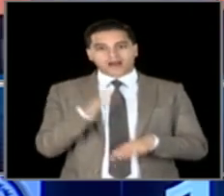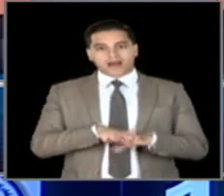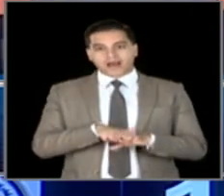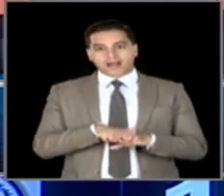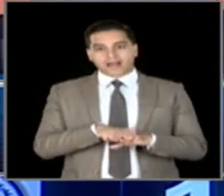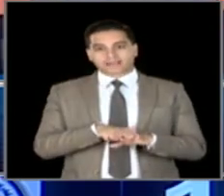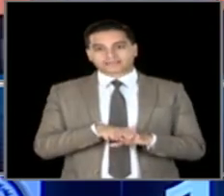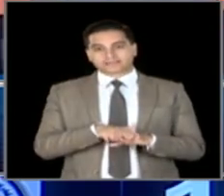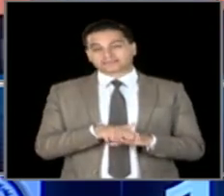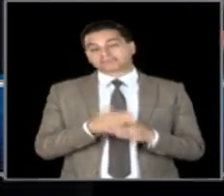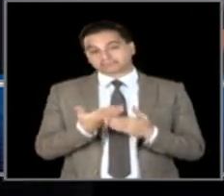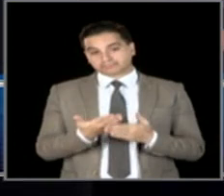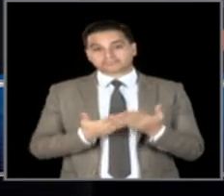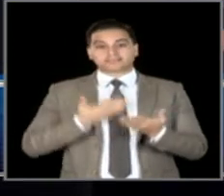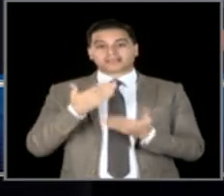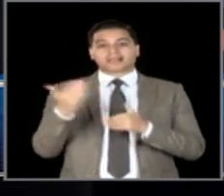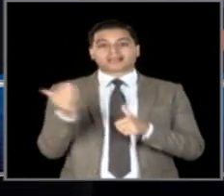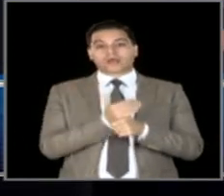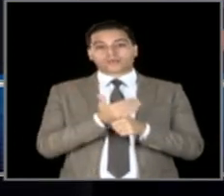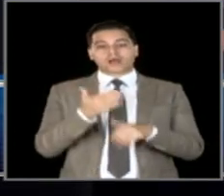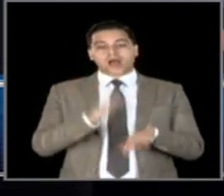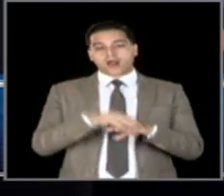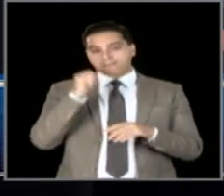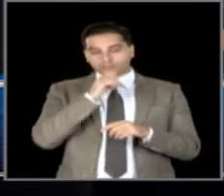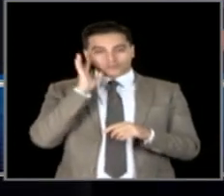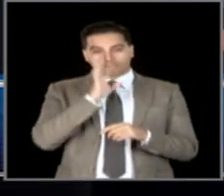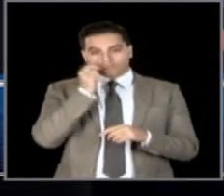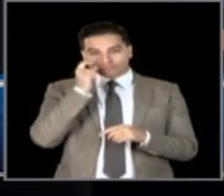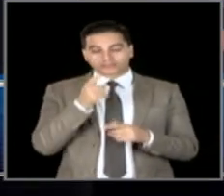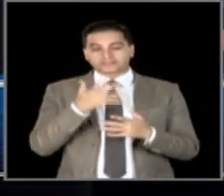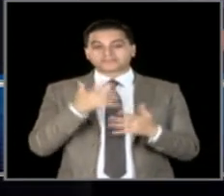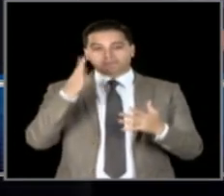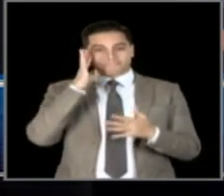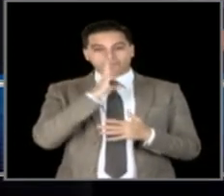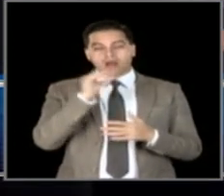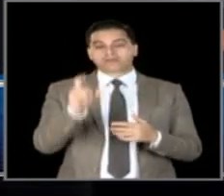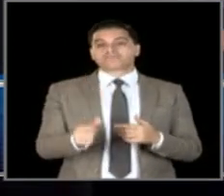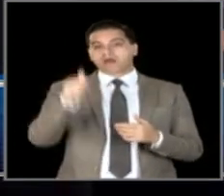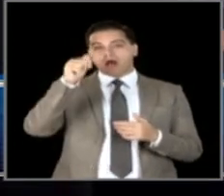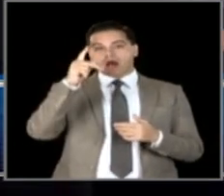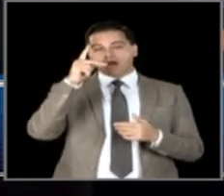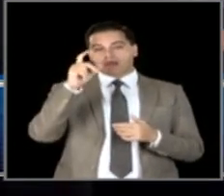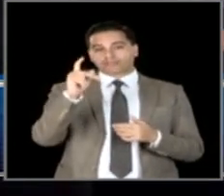مطربه واتجوزت من المطرب الكبير ناظم